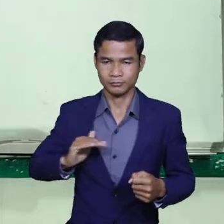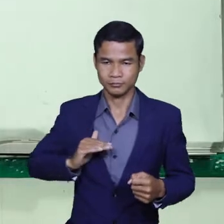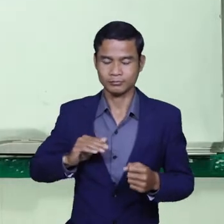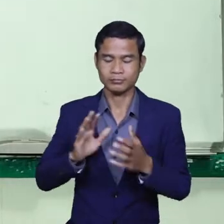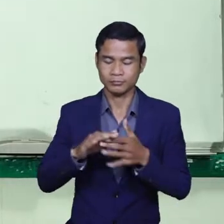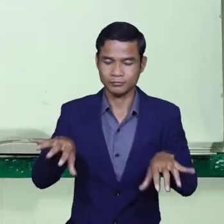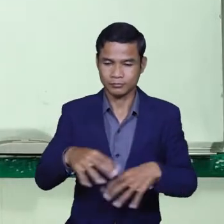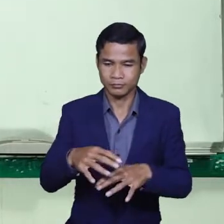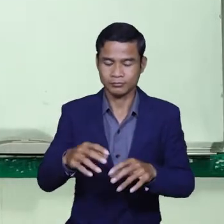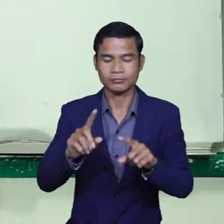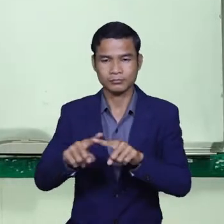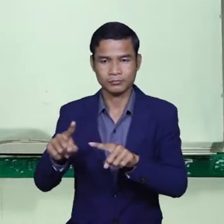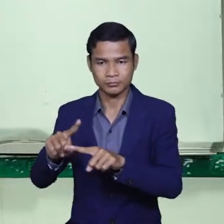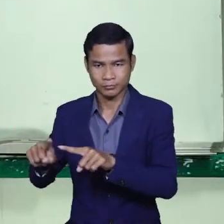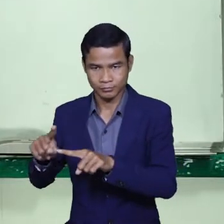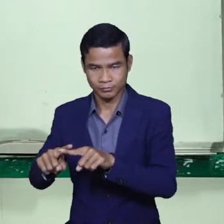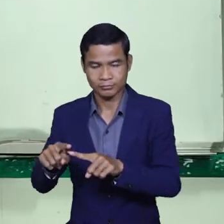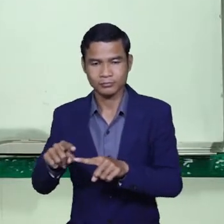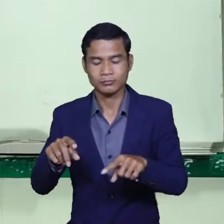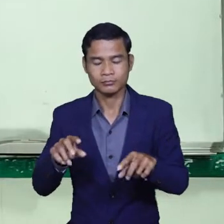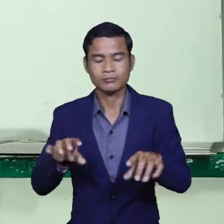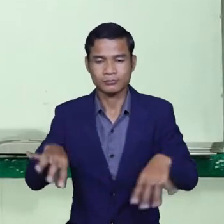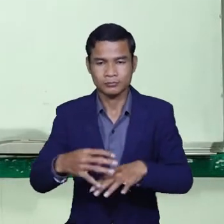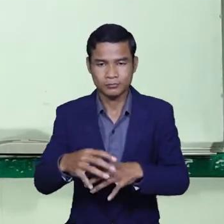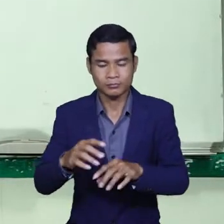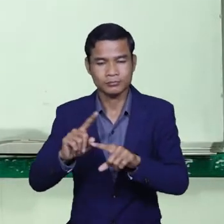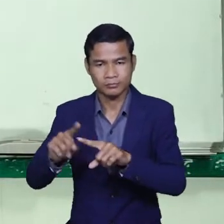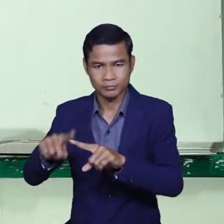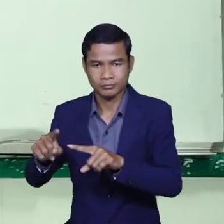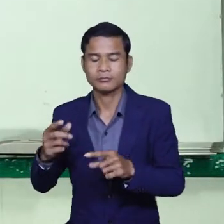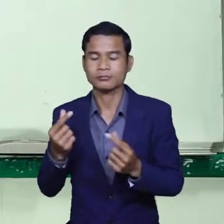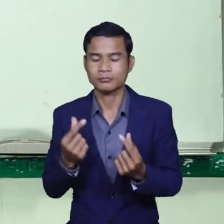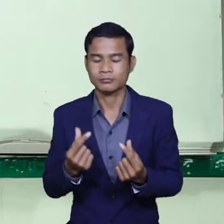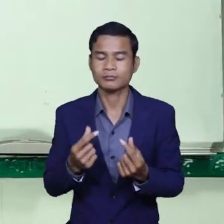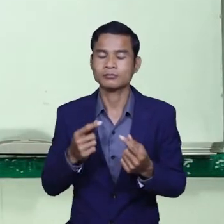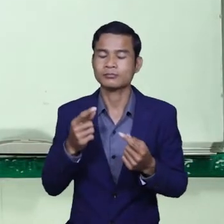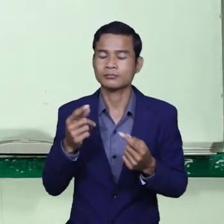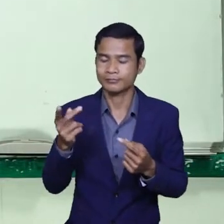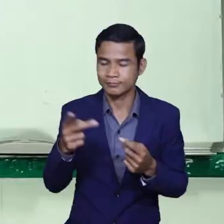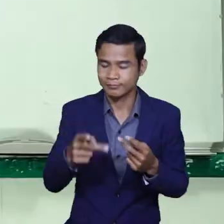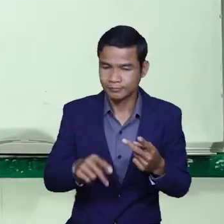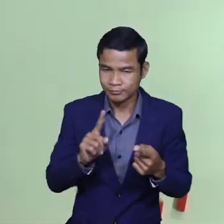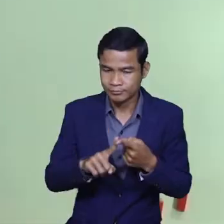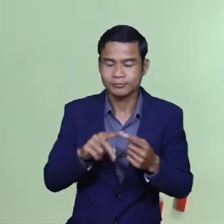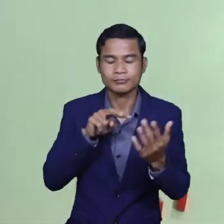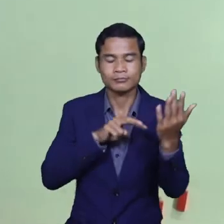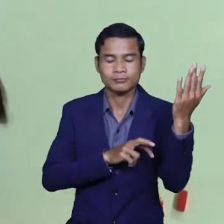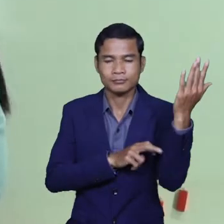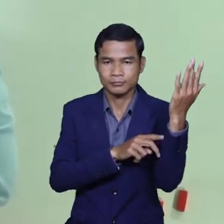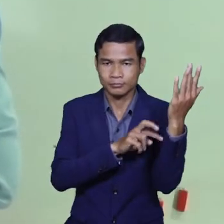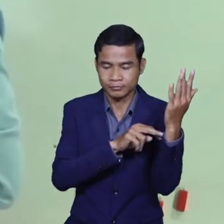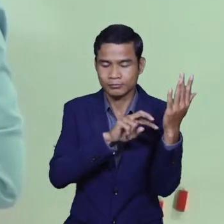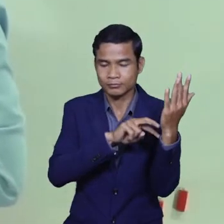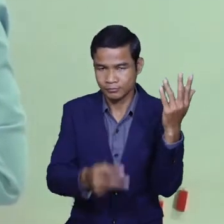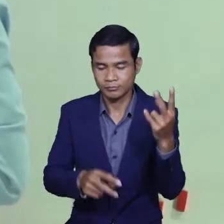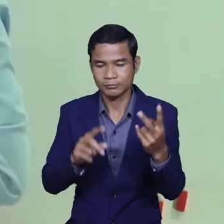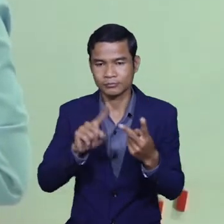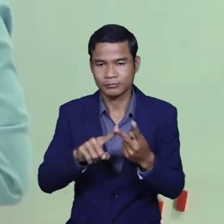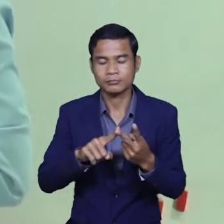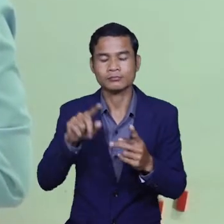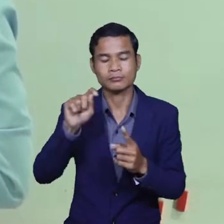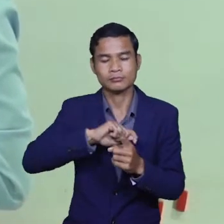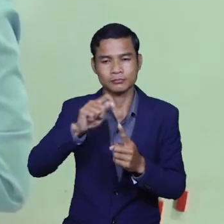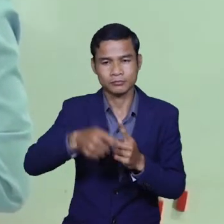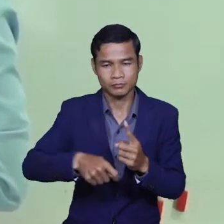កម្មភាពផ្សេងផ្សេងណាកូនចាសកម្មភាពផ្សេងផ្សេងដូចជាចាការរអិលធ្លាក់ពីលើកម្មជណ្ដាចាការរអិ